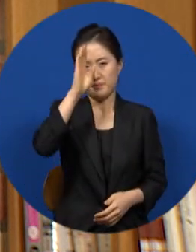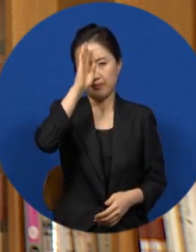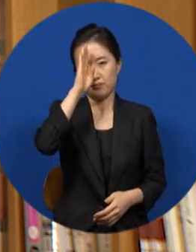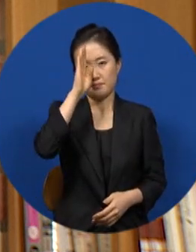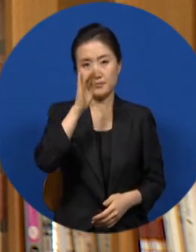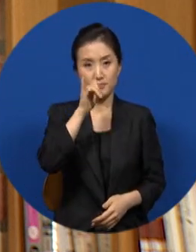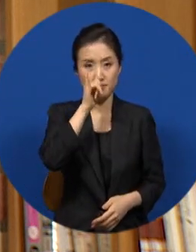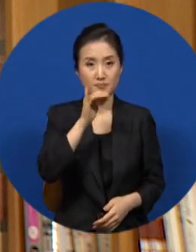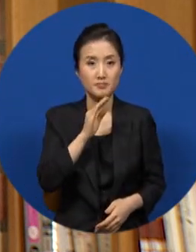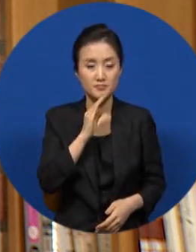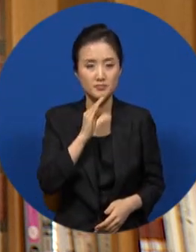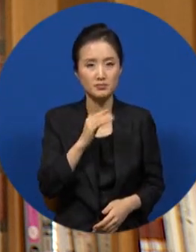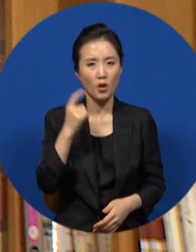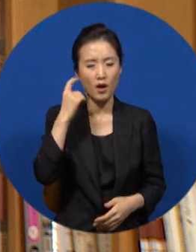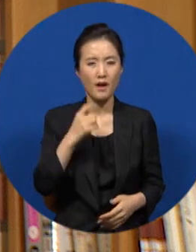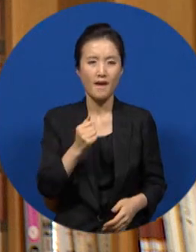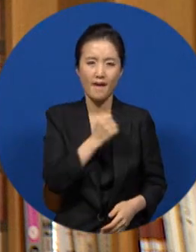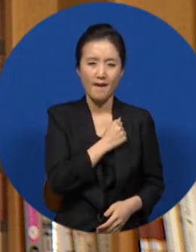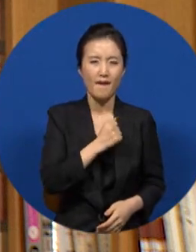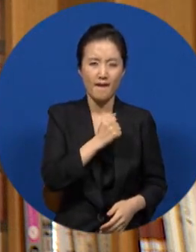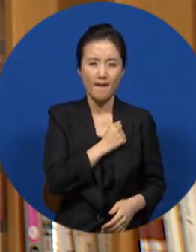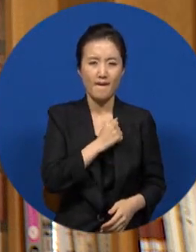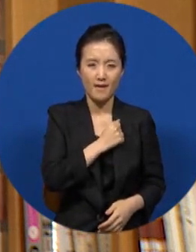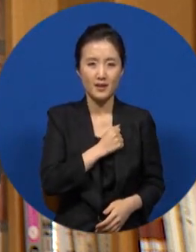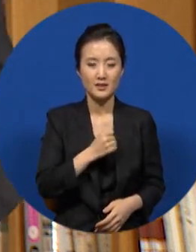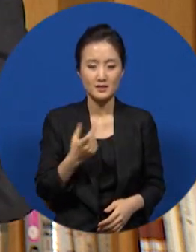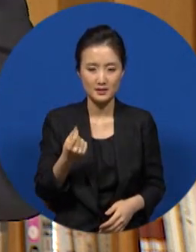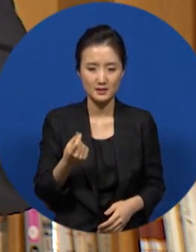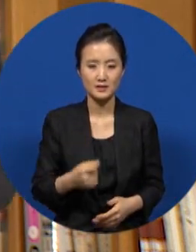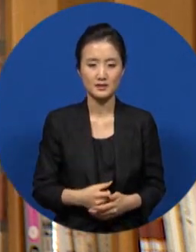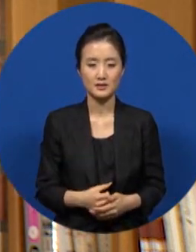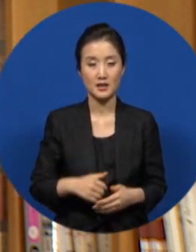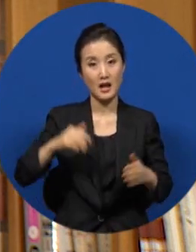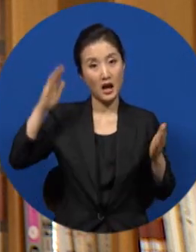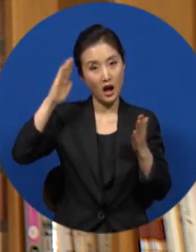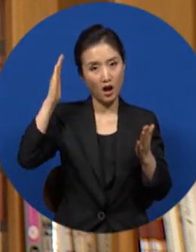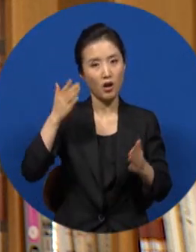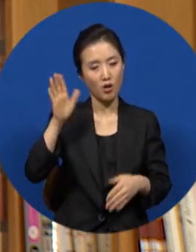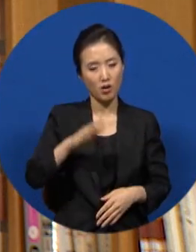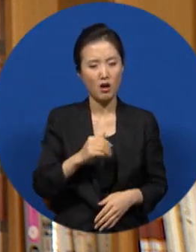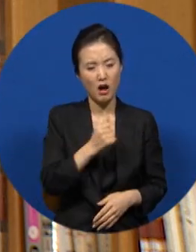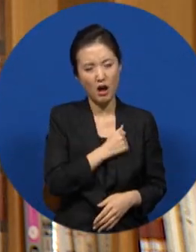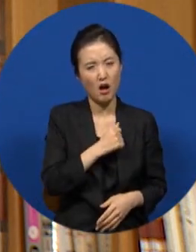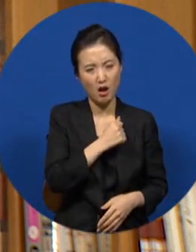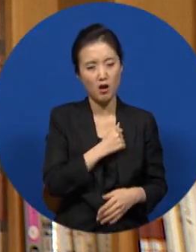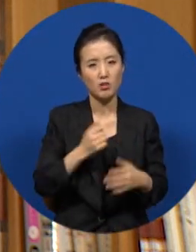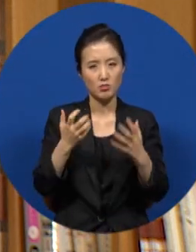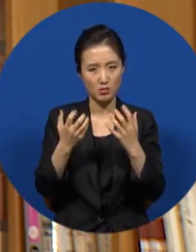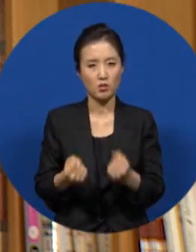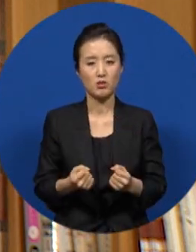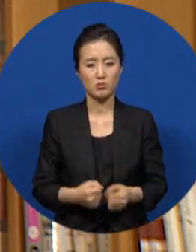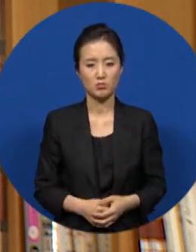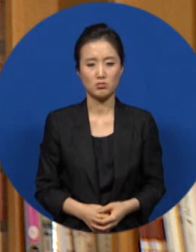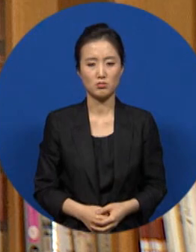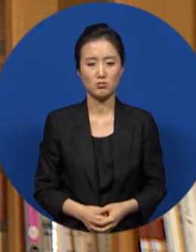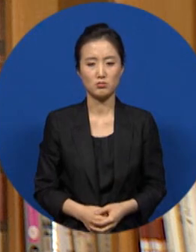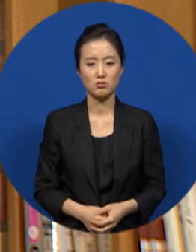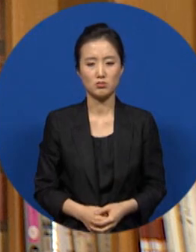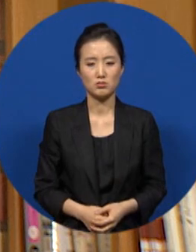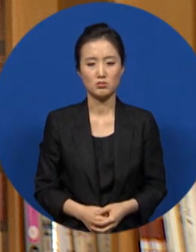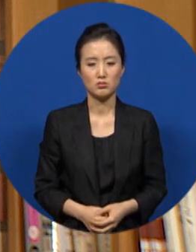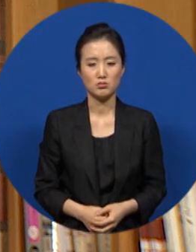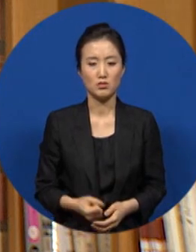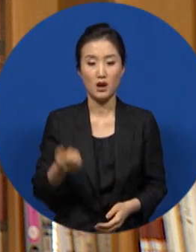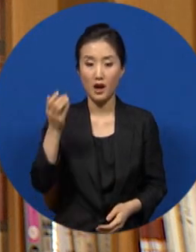것 같다고 우리 어머님들이 아니라 뭐 요즘 다 학생들까지도 요즘 화병이 있습니다. 뭐 취업이 잘 안 되다 보니까. 그런데 우리가